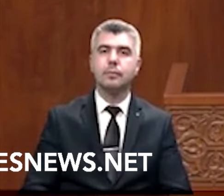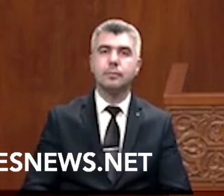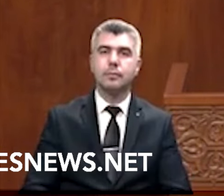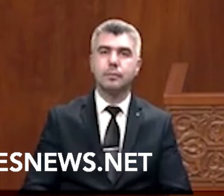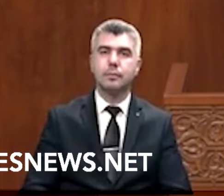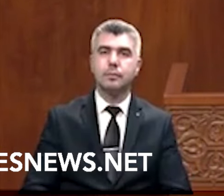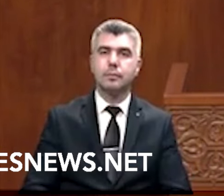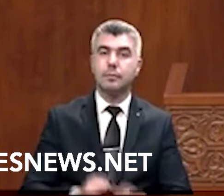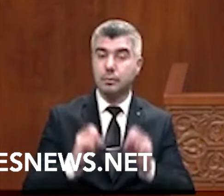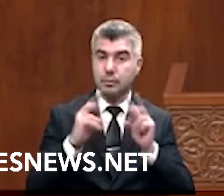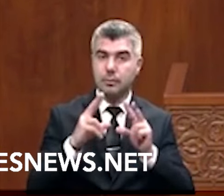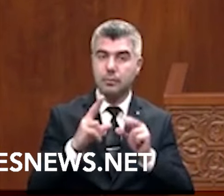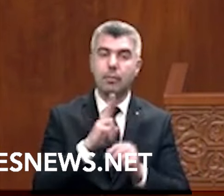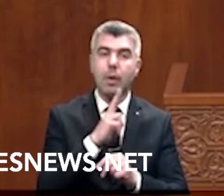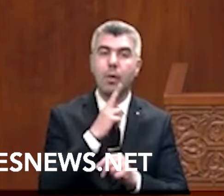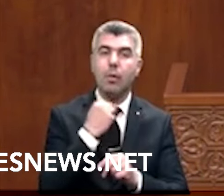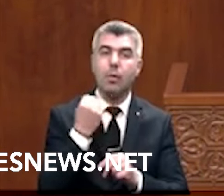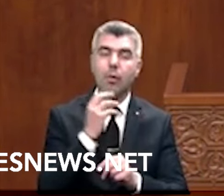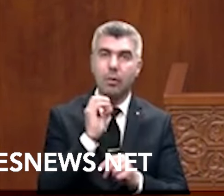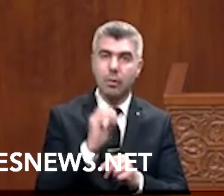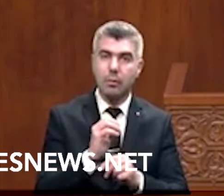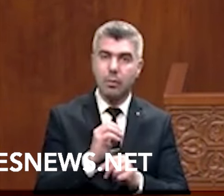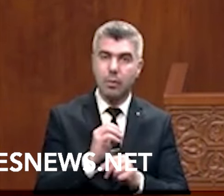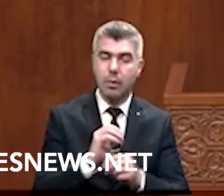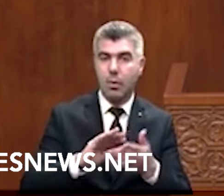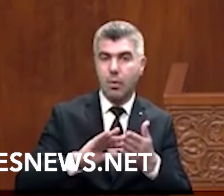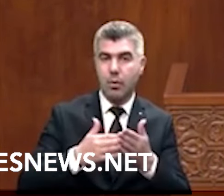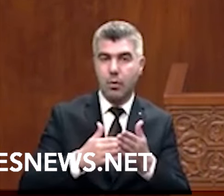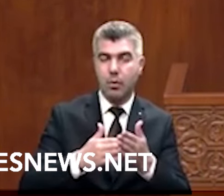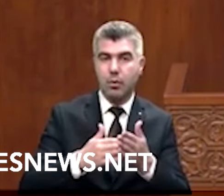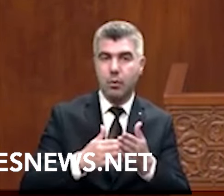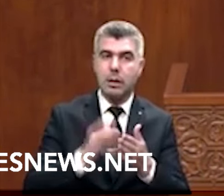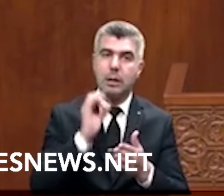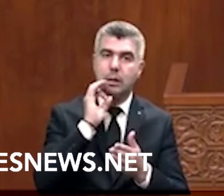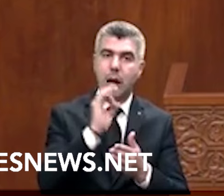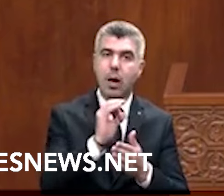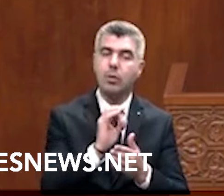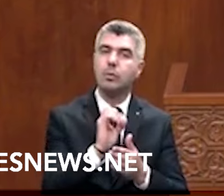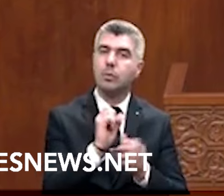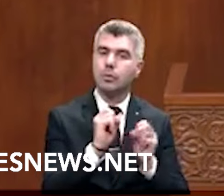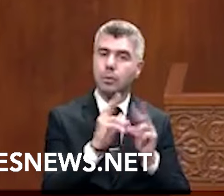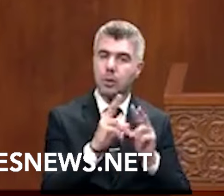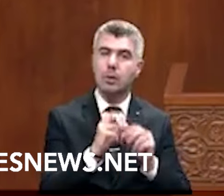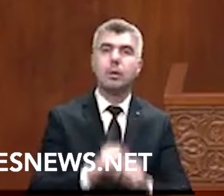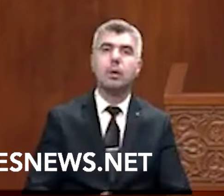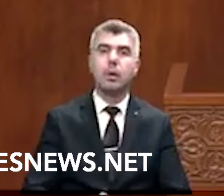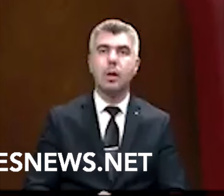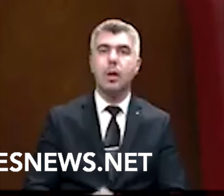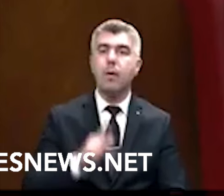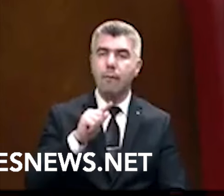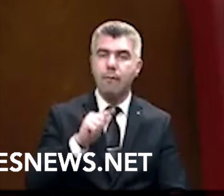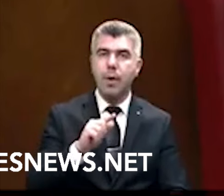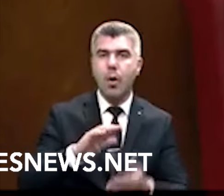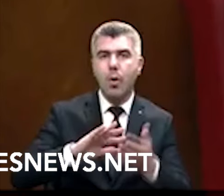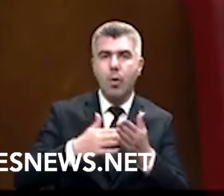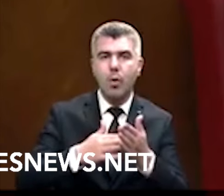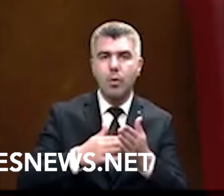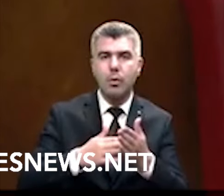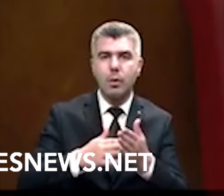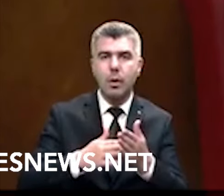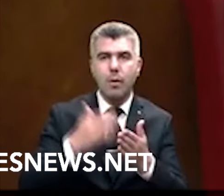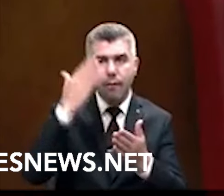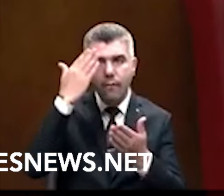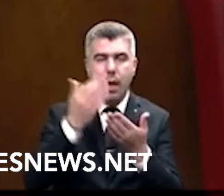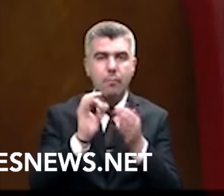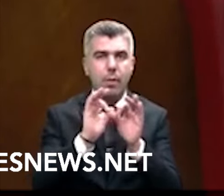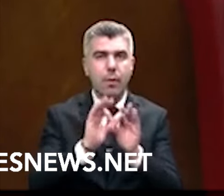لقد ارجعت الحكومه لمؤسسها الاعتبار من خلال التدخل والتحكيم وتبديد سوء الفهم